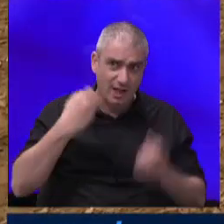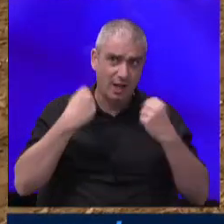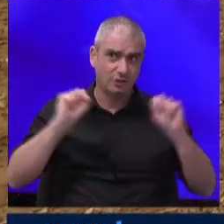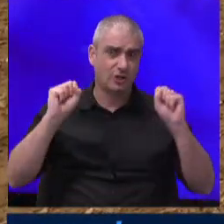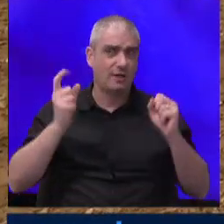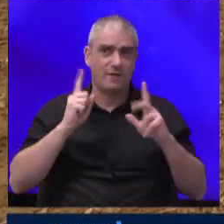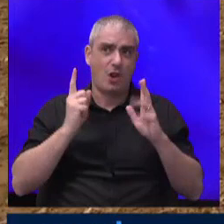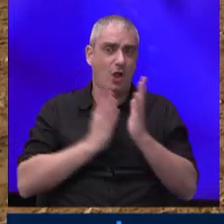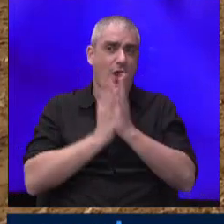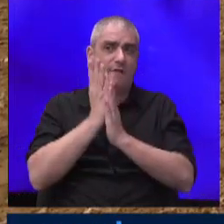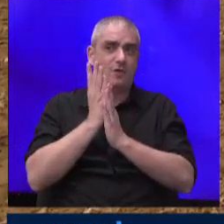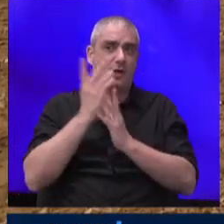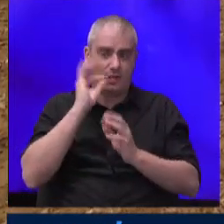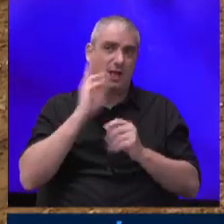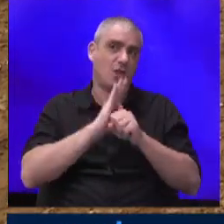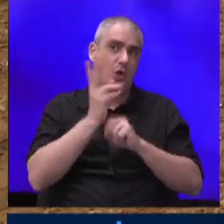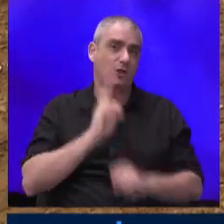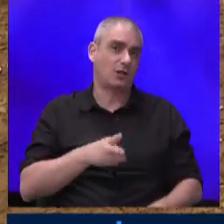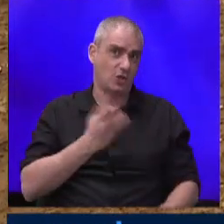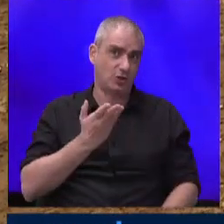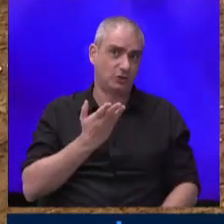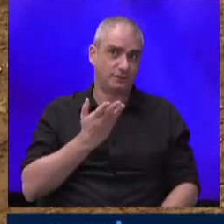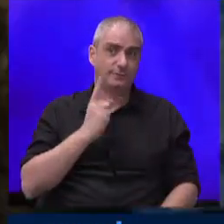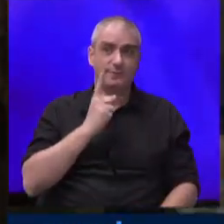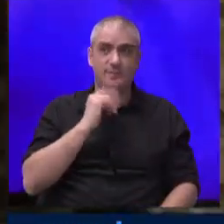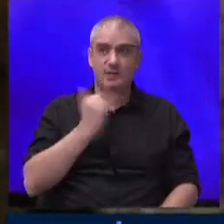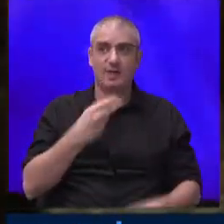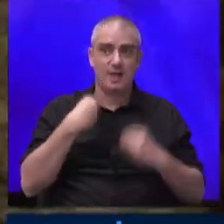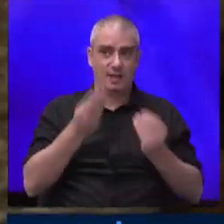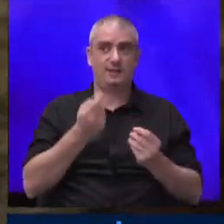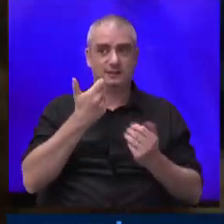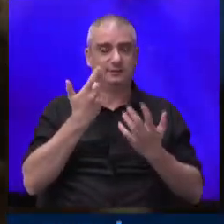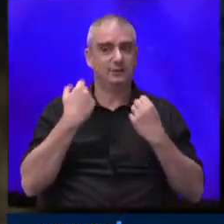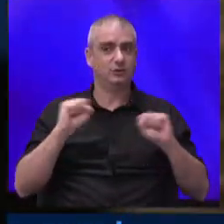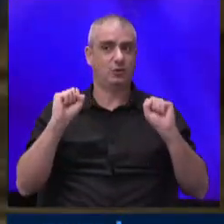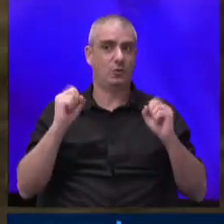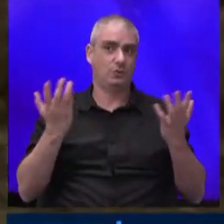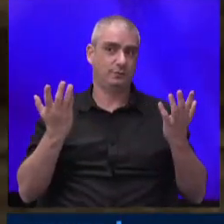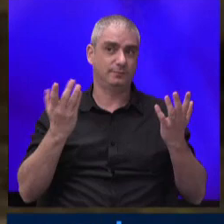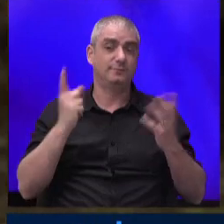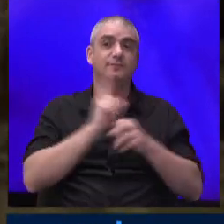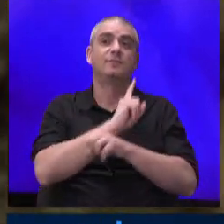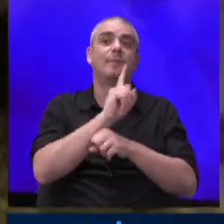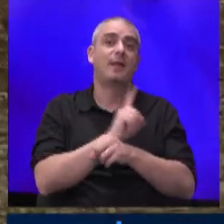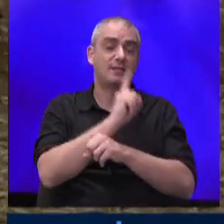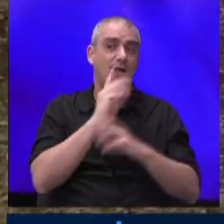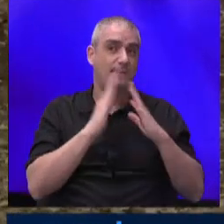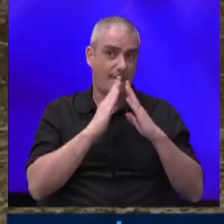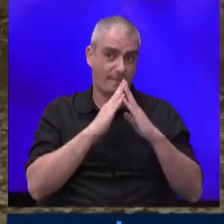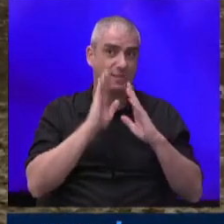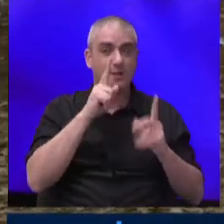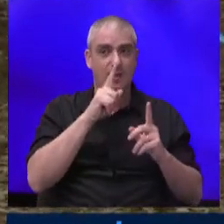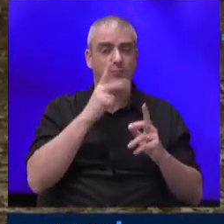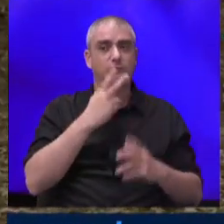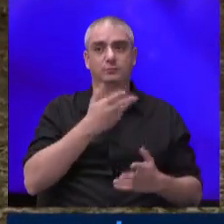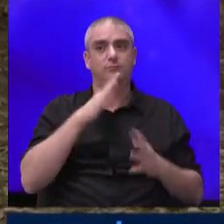זאת יש קורונה. אבל כן לתת קצת שחרור קל. ובינתיים בבית גם הם מושפעים עמוקות